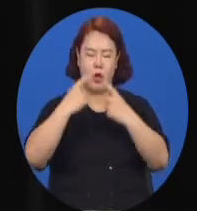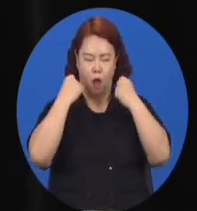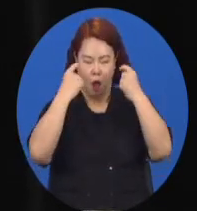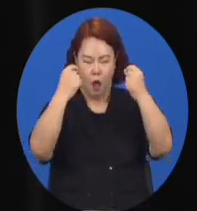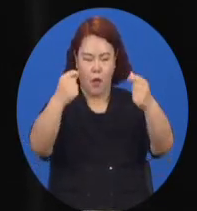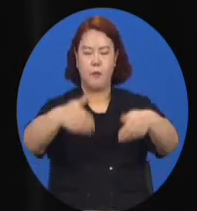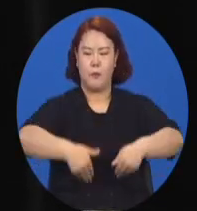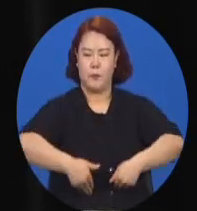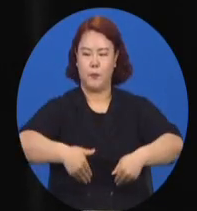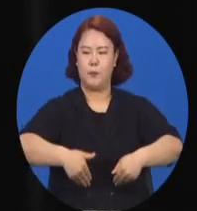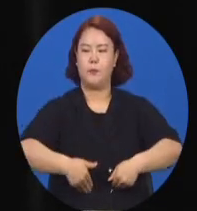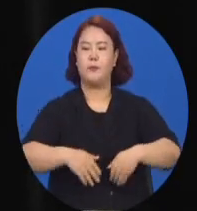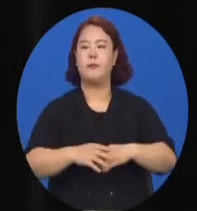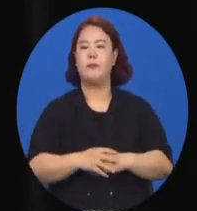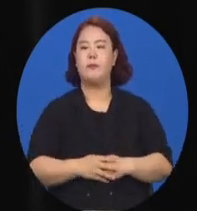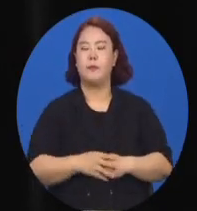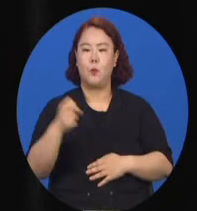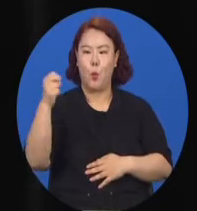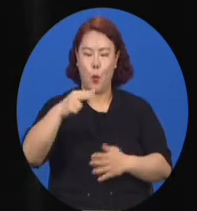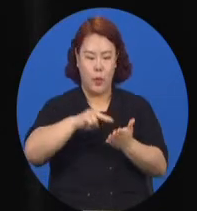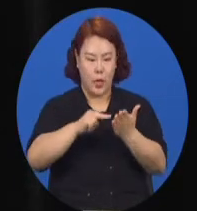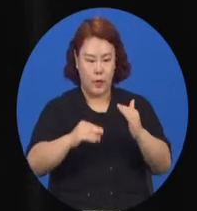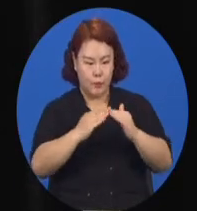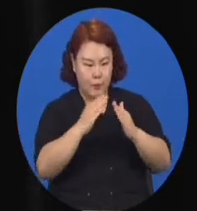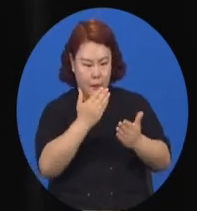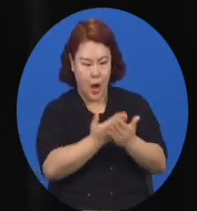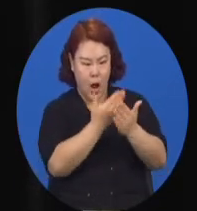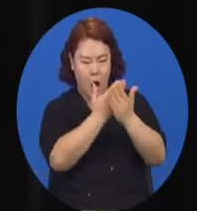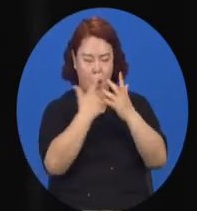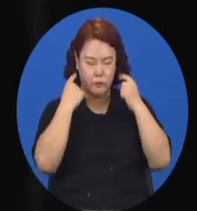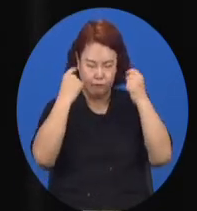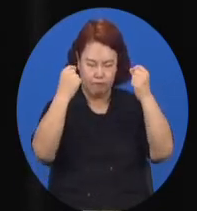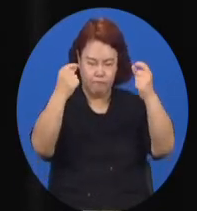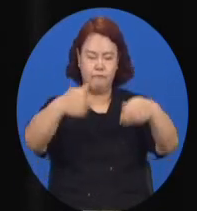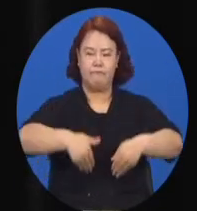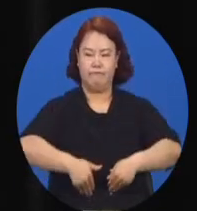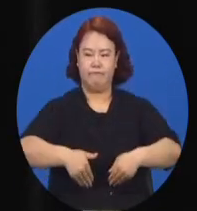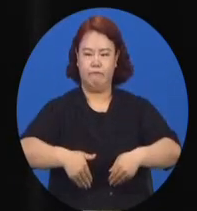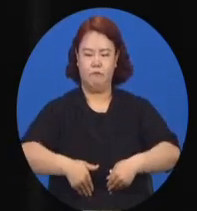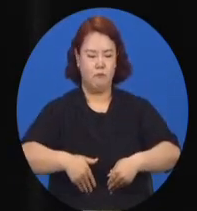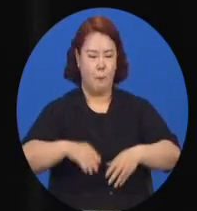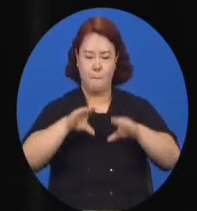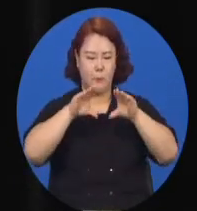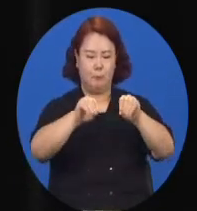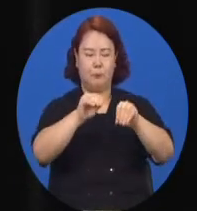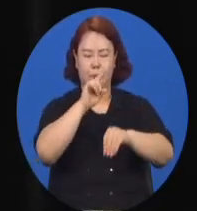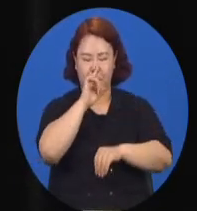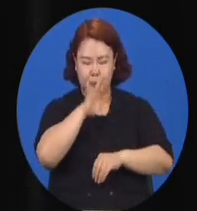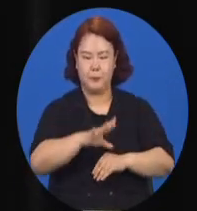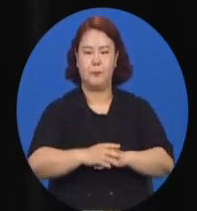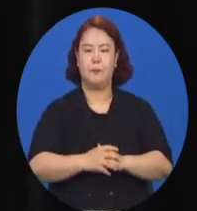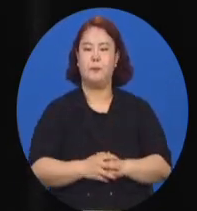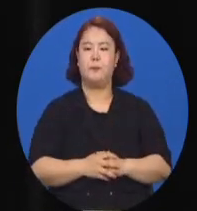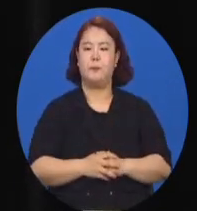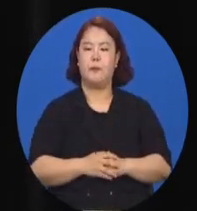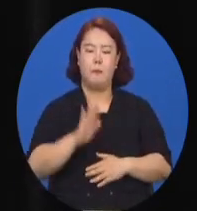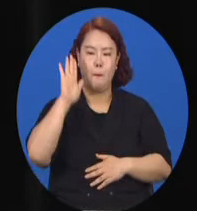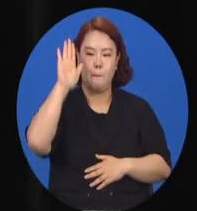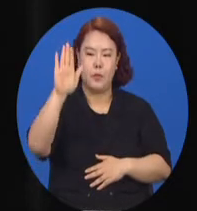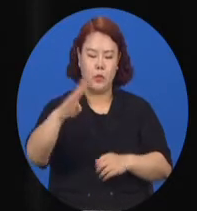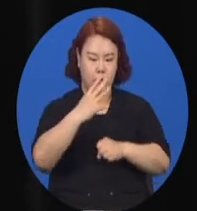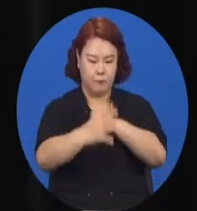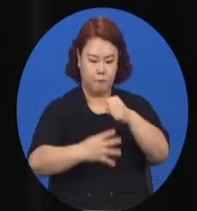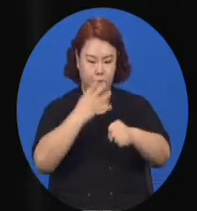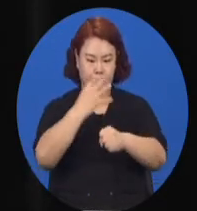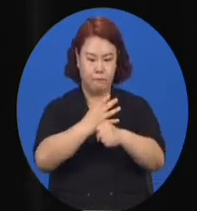합니다. 그리고 단양의 발전 지속되어야 합니다. 절대 멈출 수가 없습니다. 앞으로의